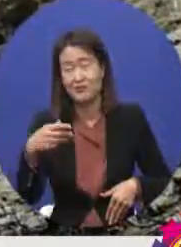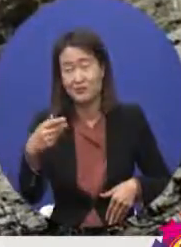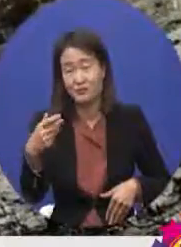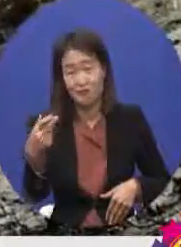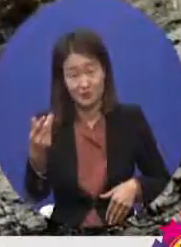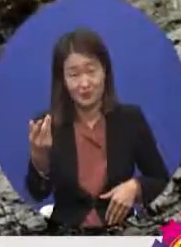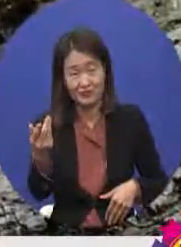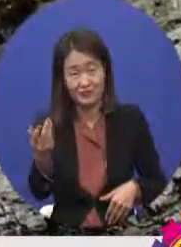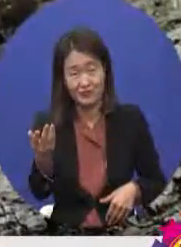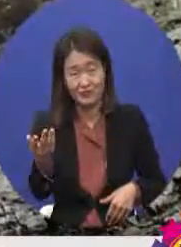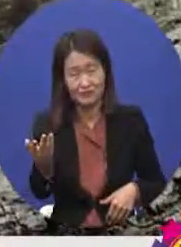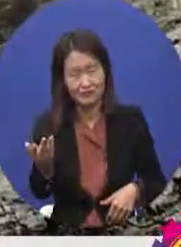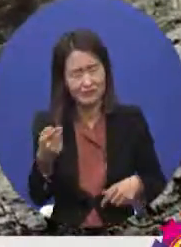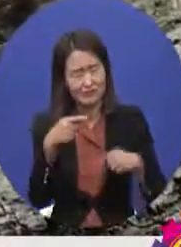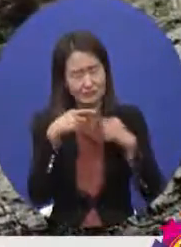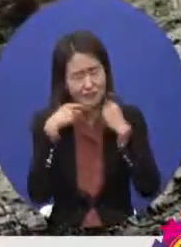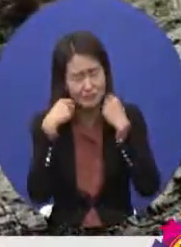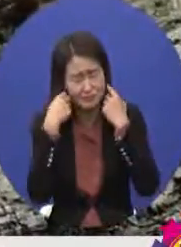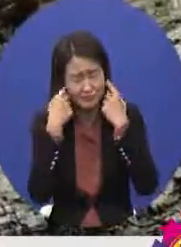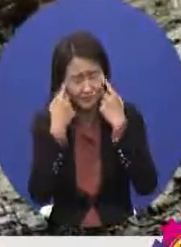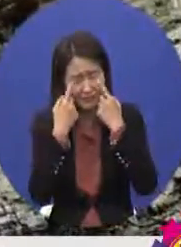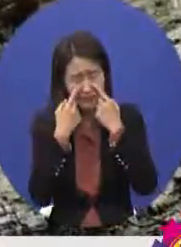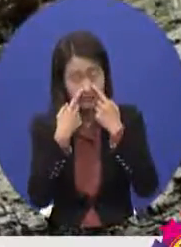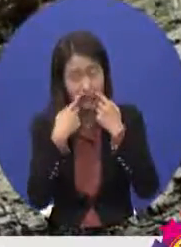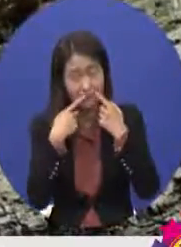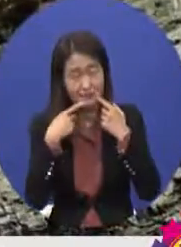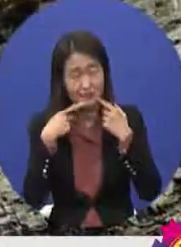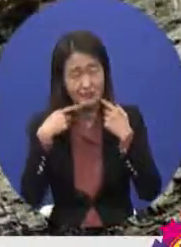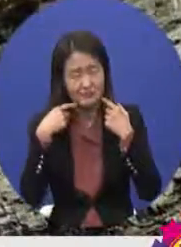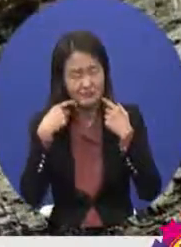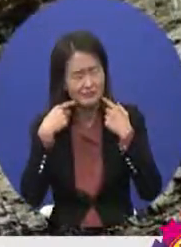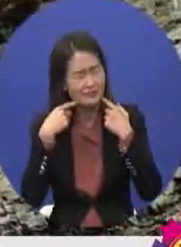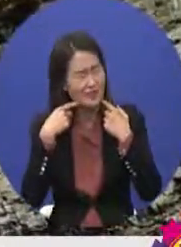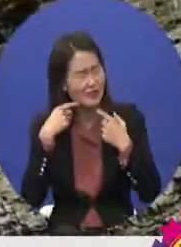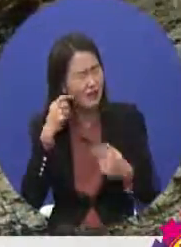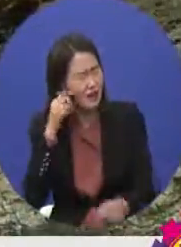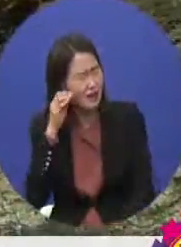따스하던 너의 두 뺨이